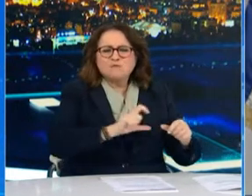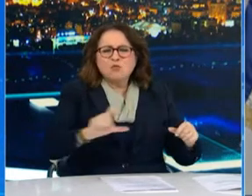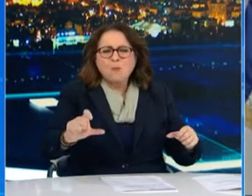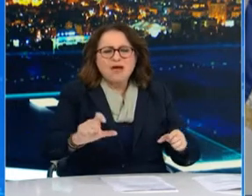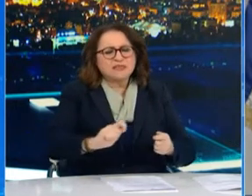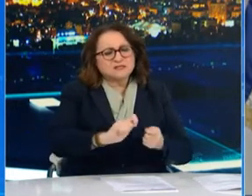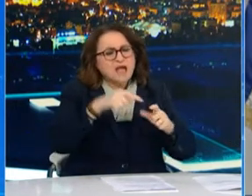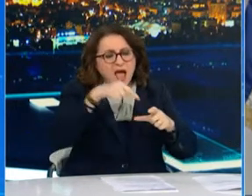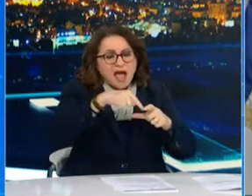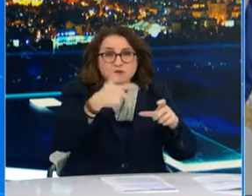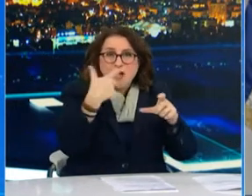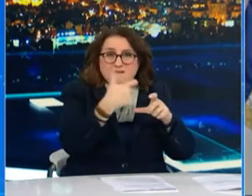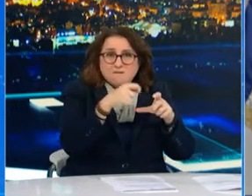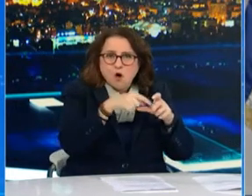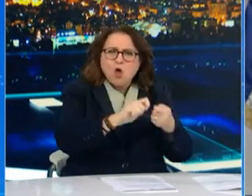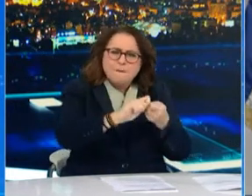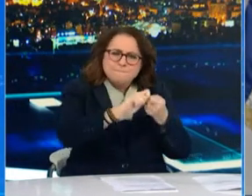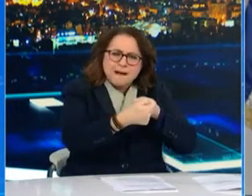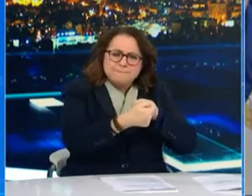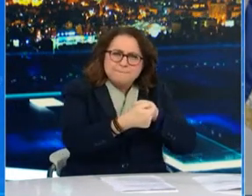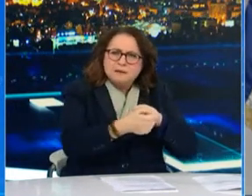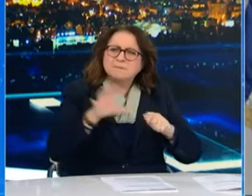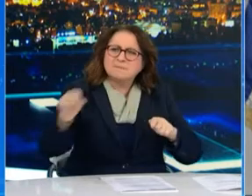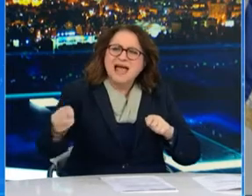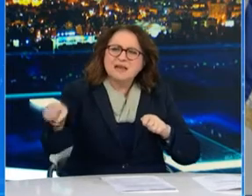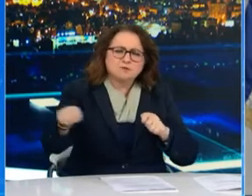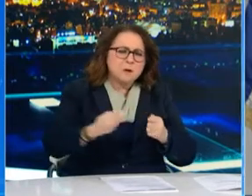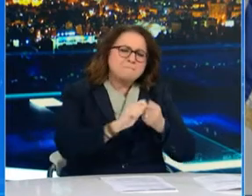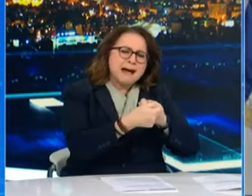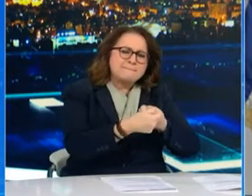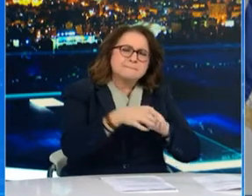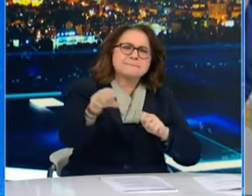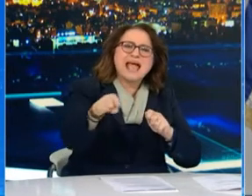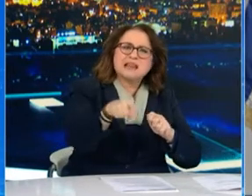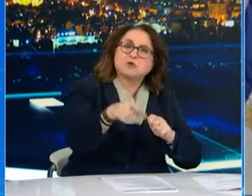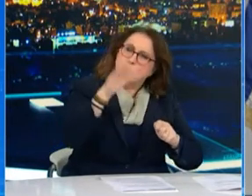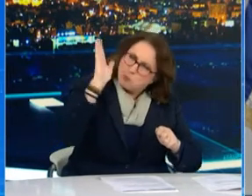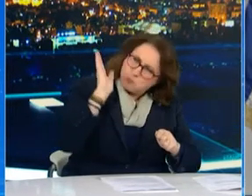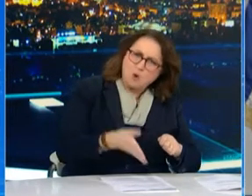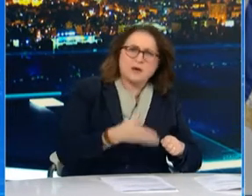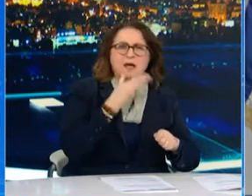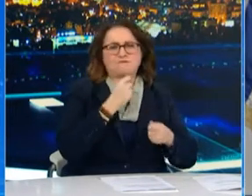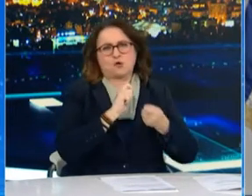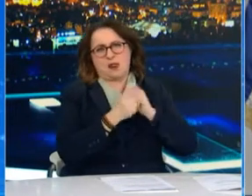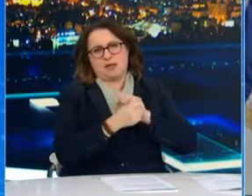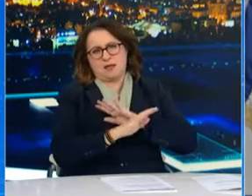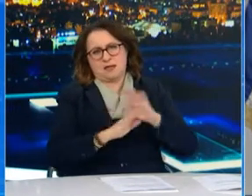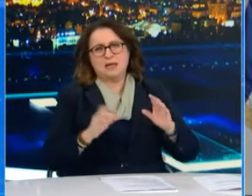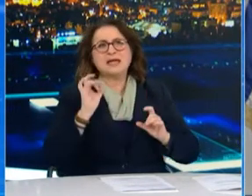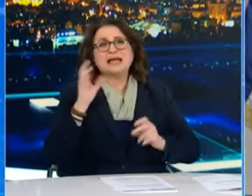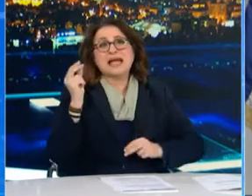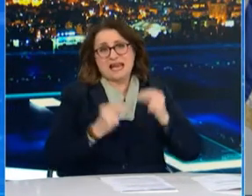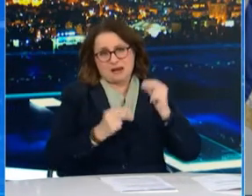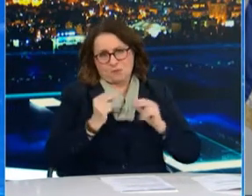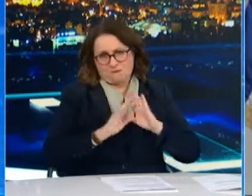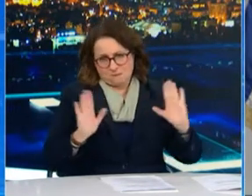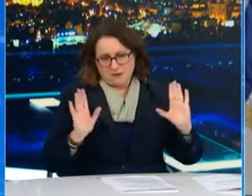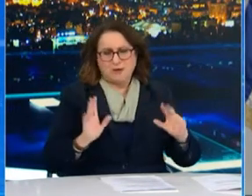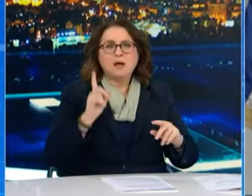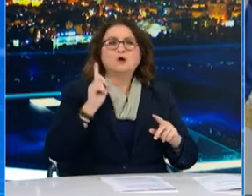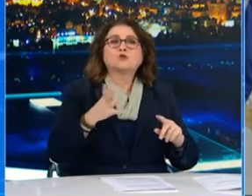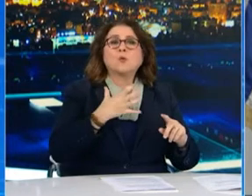άγχος για το πότε θα έρθει η σειρά τους, ειδικά σε ασθενείς που βλέπουμε καθημερινά, και θέλουμε πάρα πολύ πραγματικά να μπουν οι ευπαθείς ομάδες